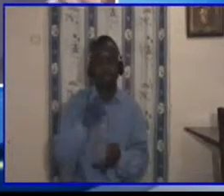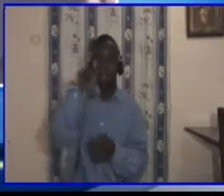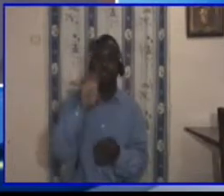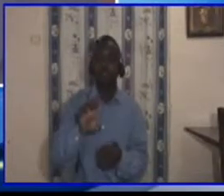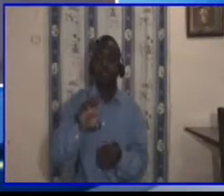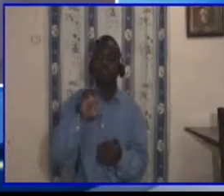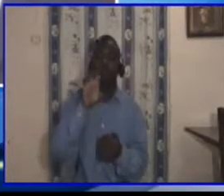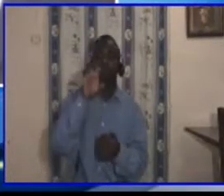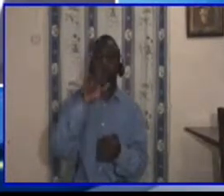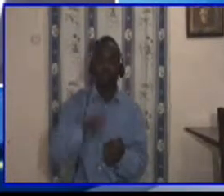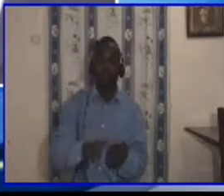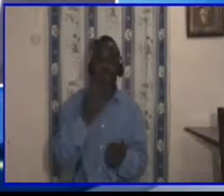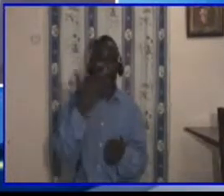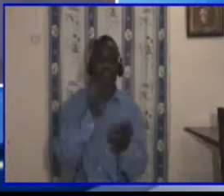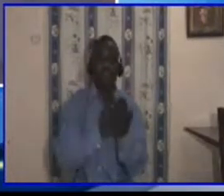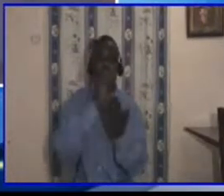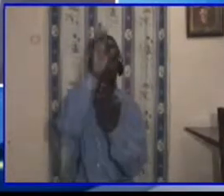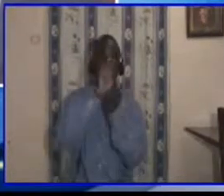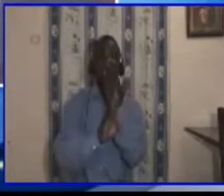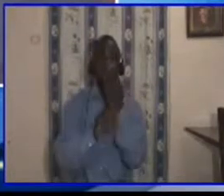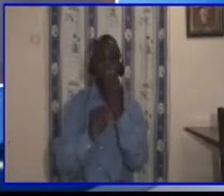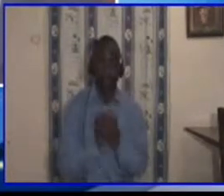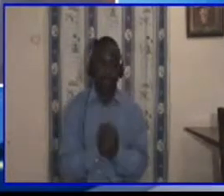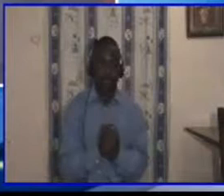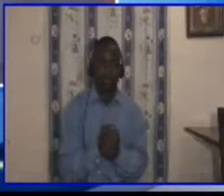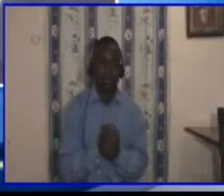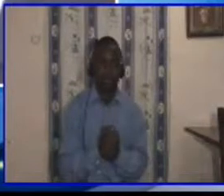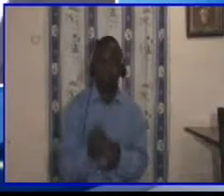ma il 24 dicembre